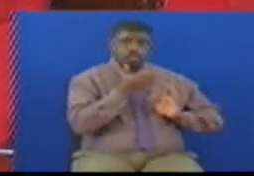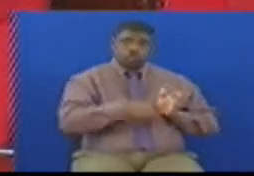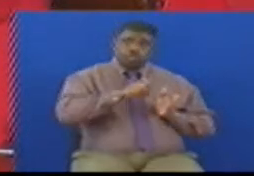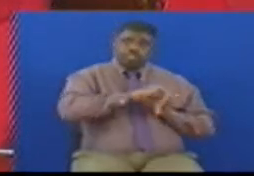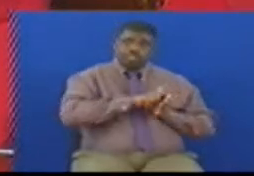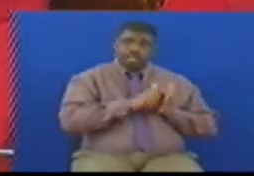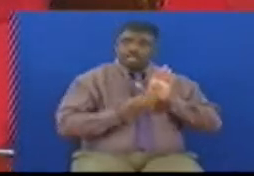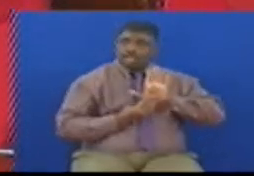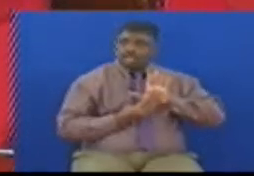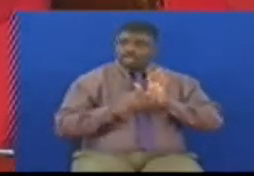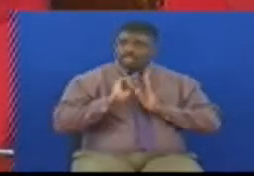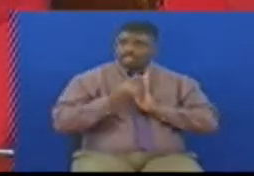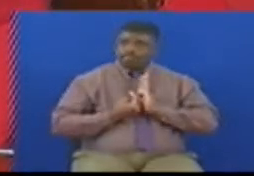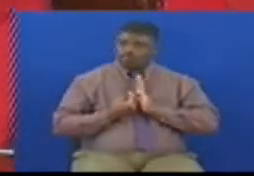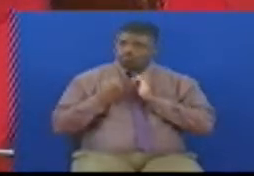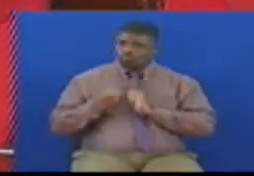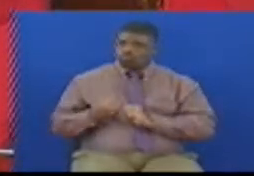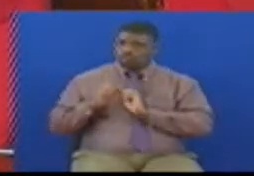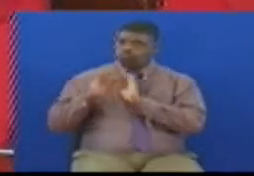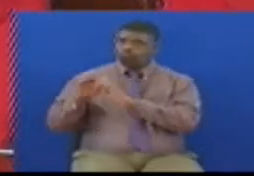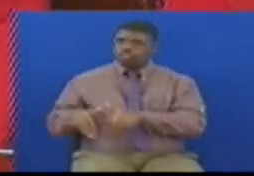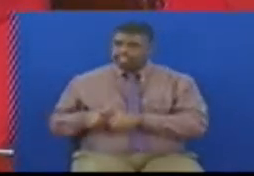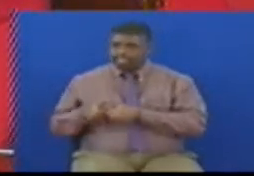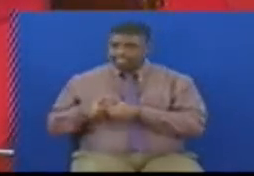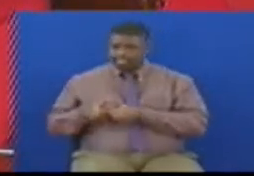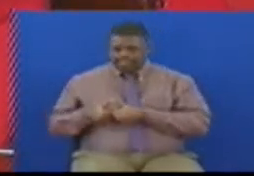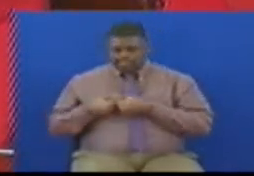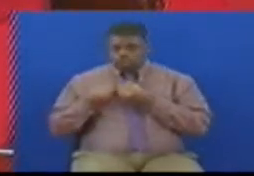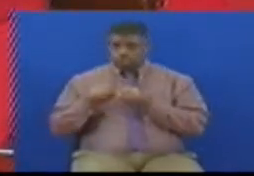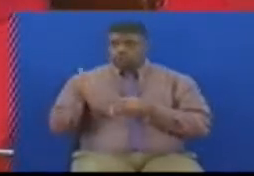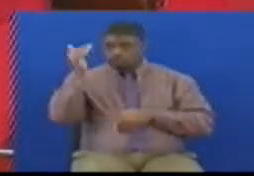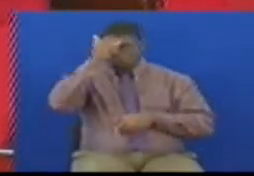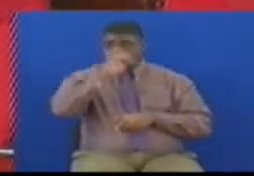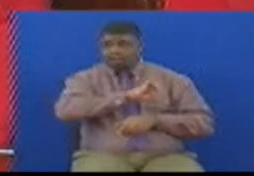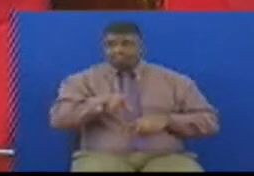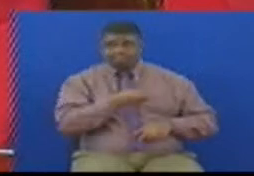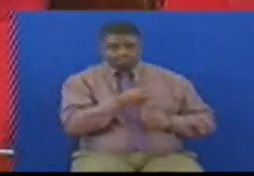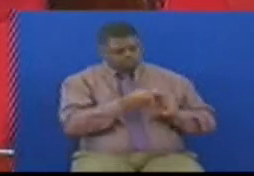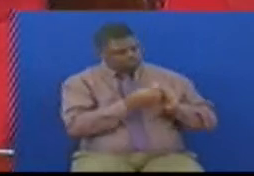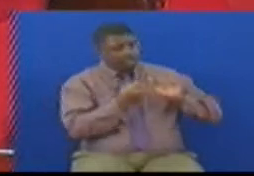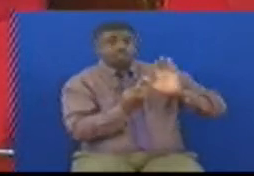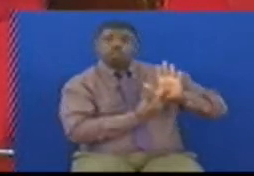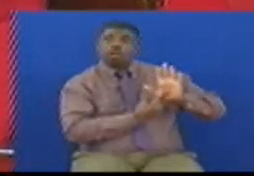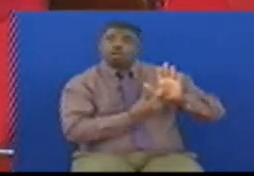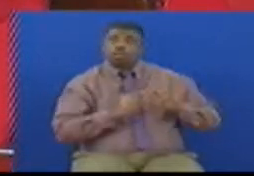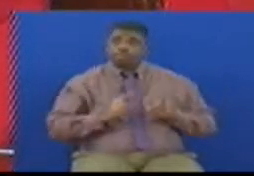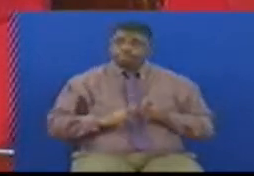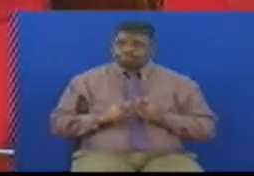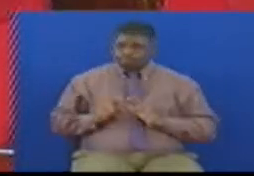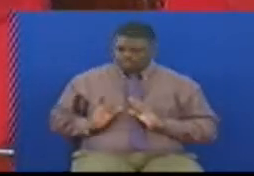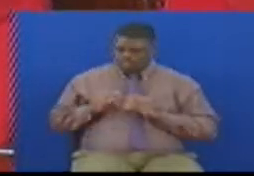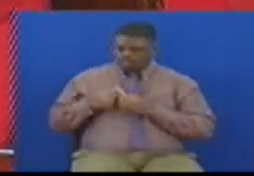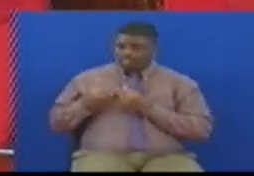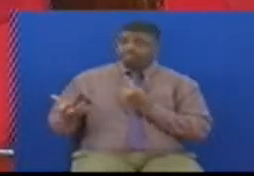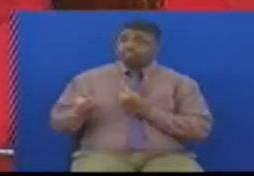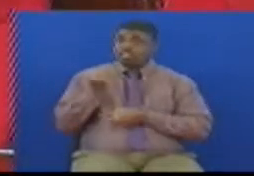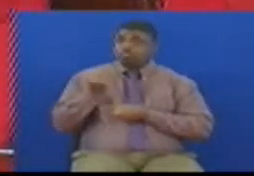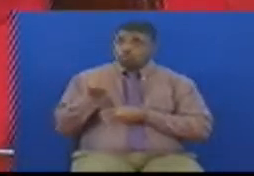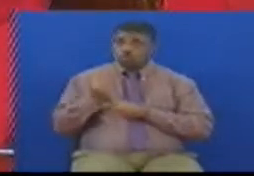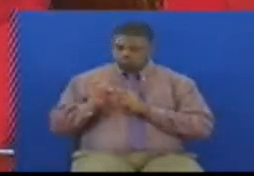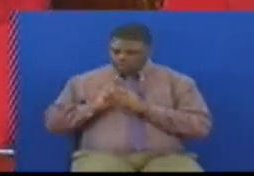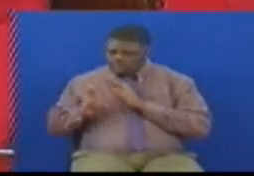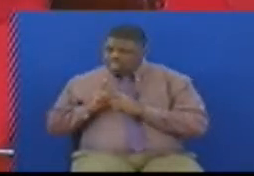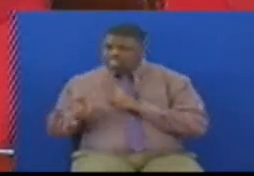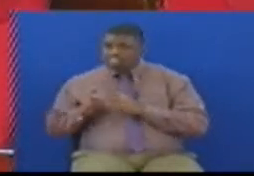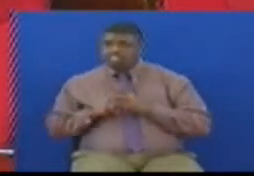bunge toleo la Januari 2016. Kamati ilifanikiwa kuchambua na kujadili taarifa ya hesabu zilizokaguliwa na jumla ya